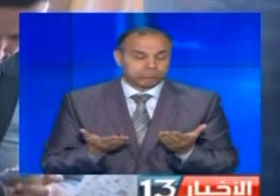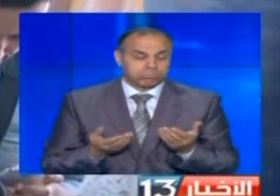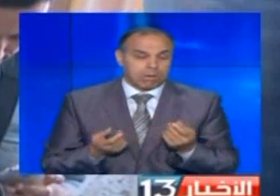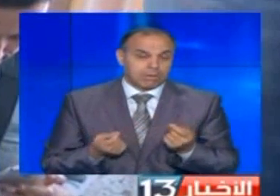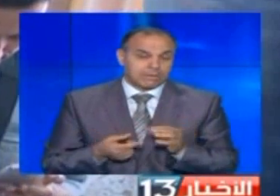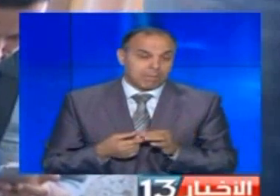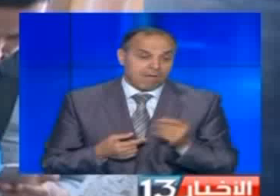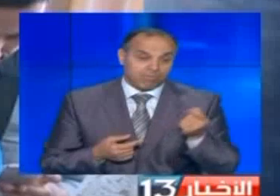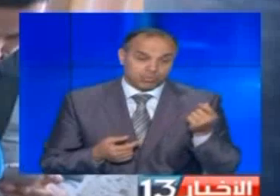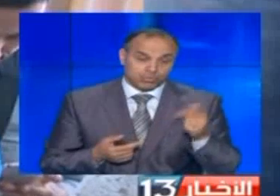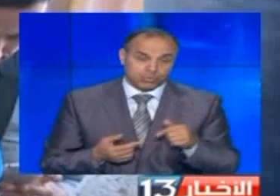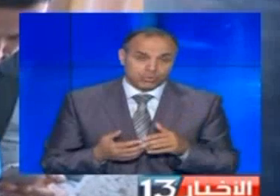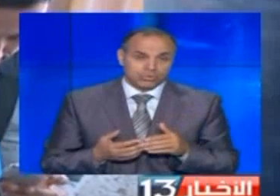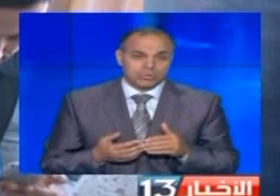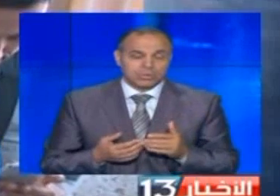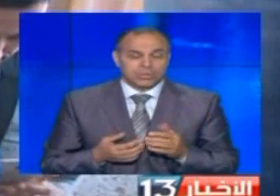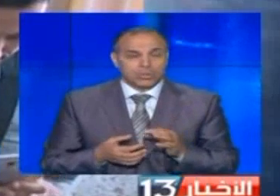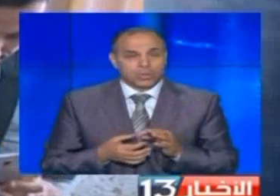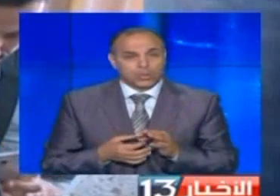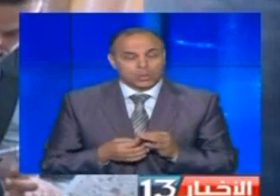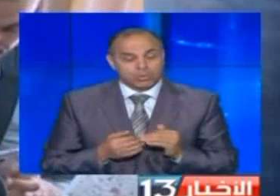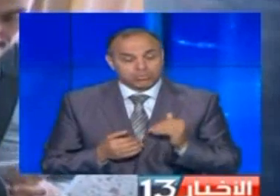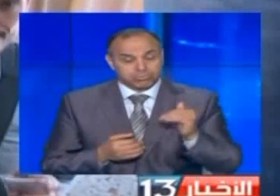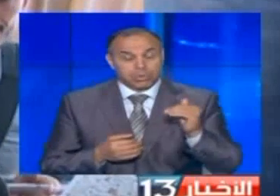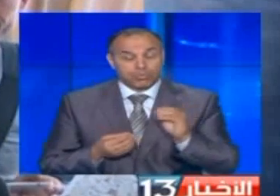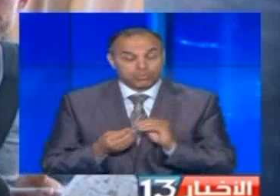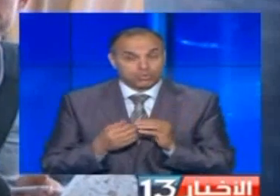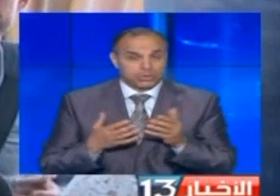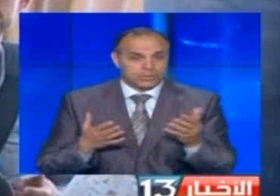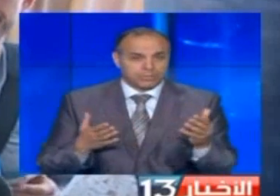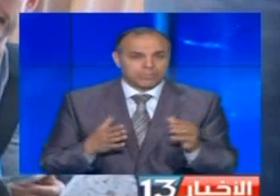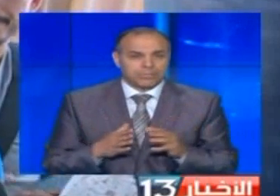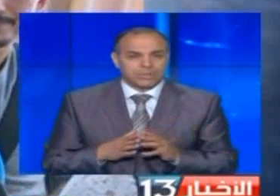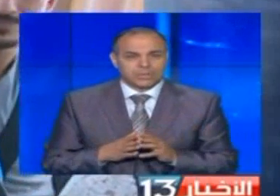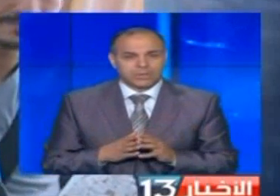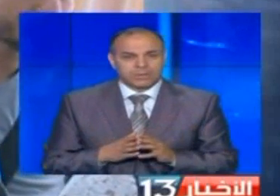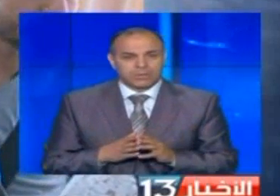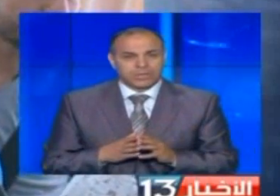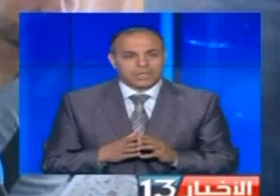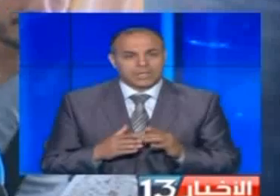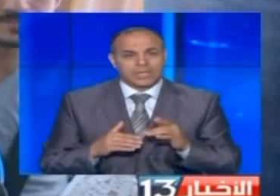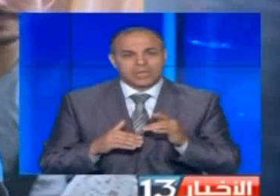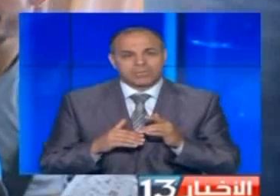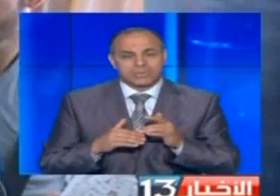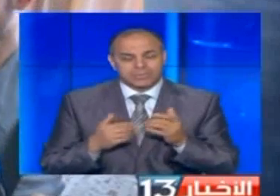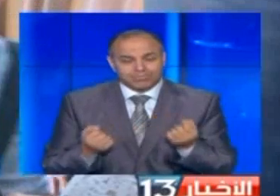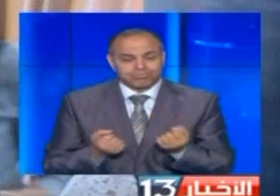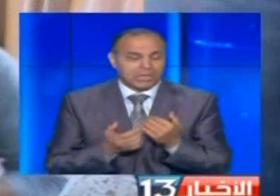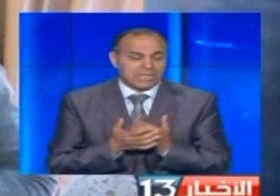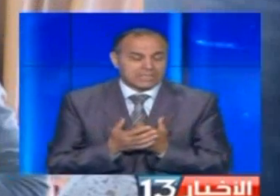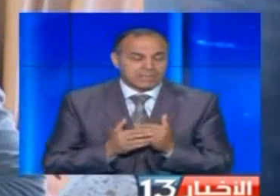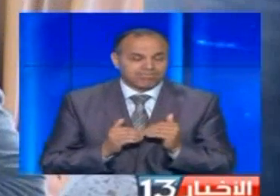العمومية ولا يربك في النمو ولا معناها يمس في الحركة